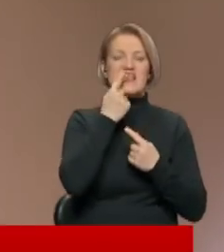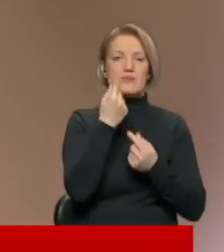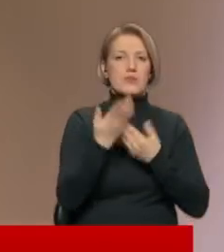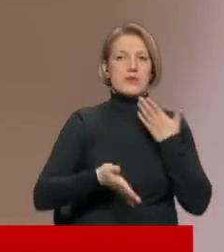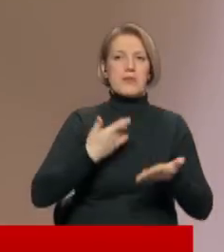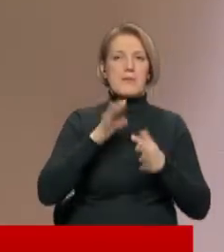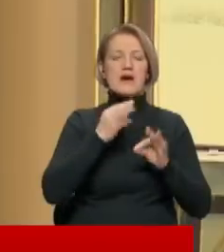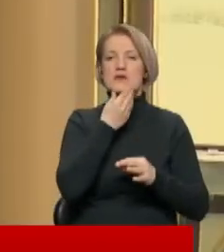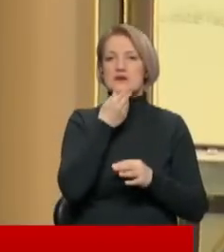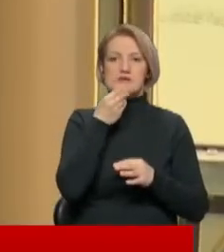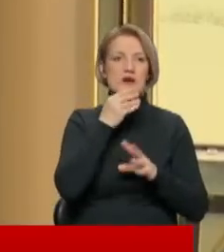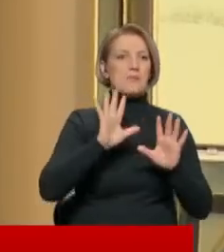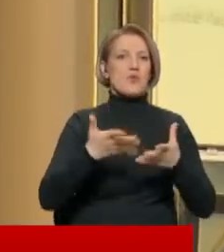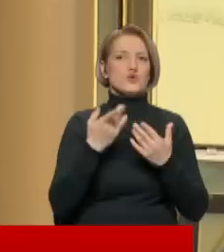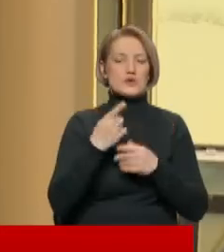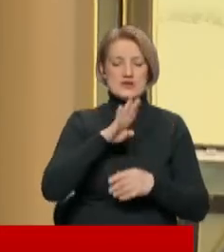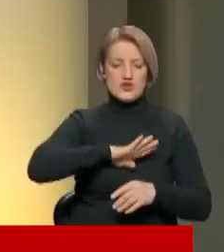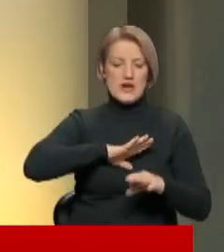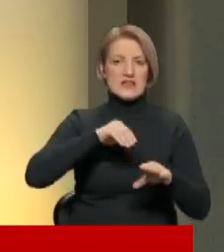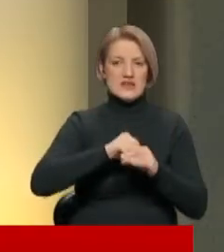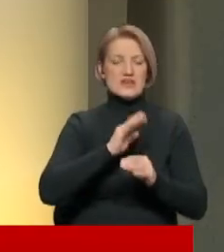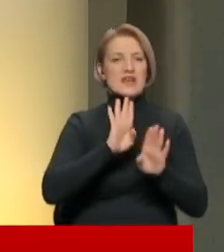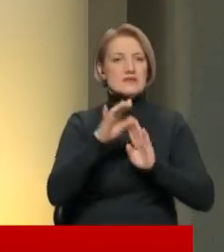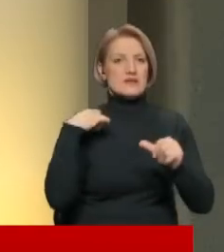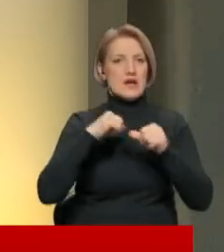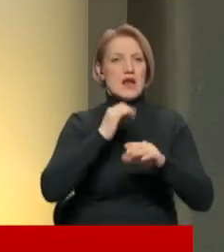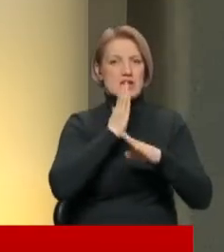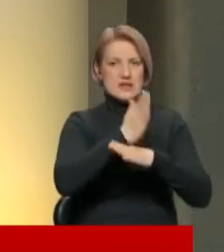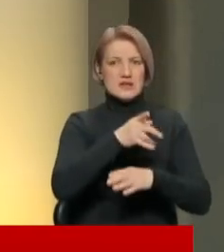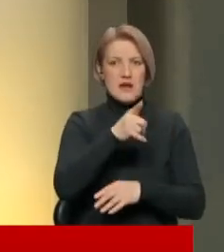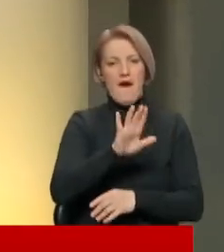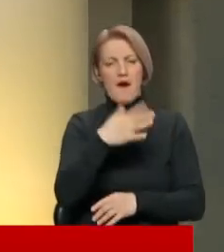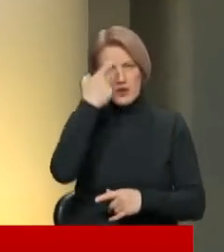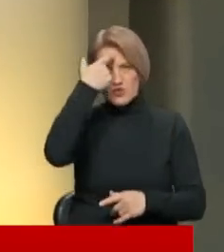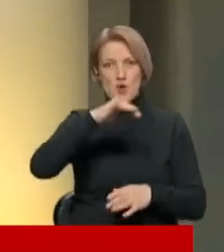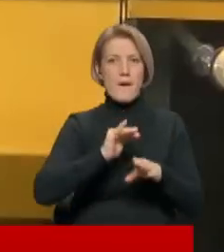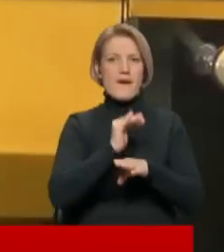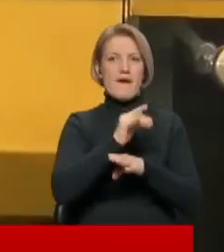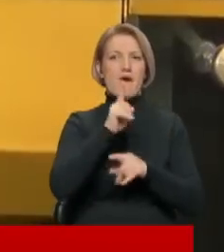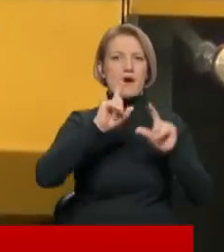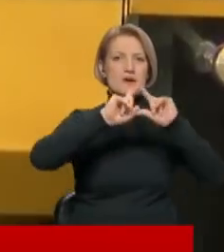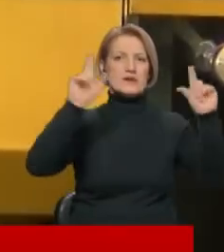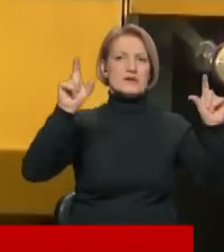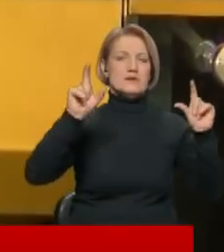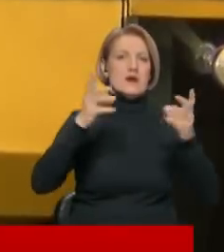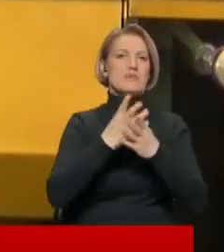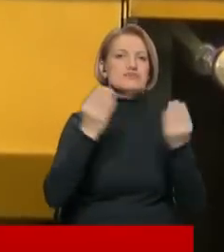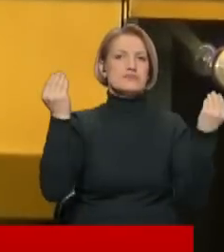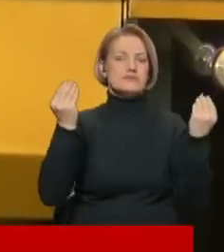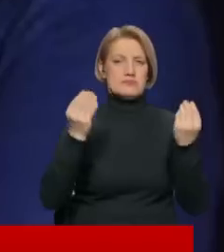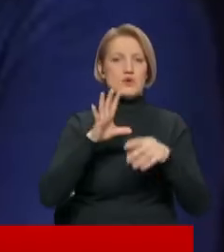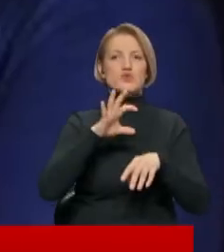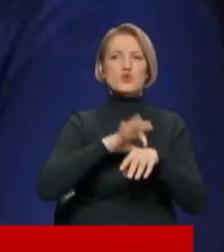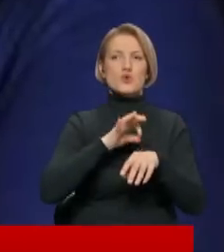çene yapıları bozuldu şikayet için yeniden kapısını çalmaya gittiklerinde ise ayrı bir şok yaşadılar o kliniğin yerinde yerler esiyordu